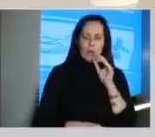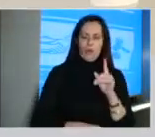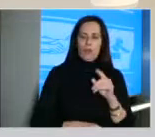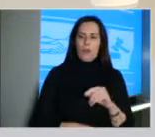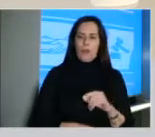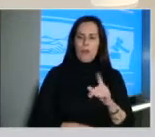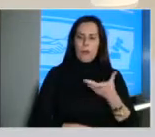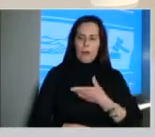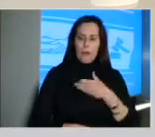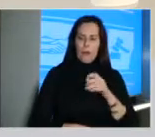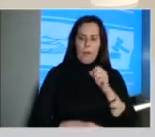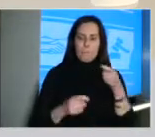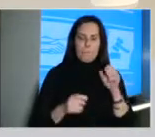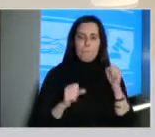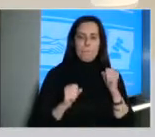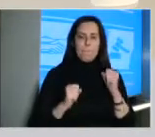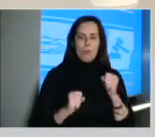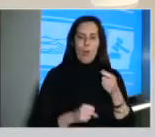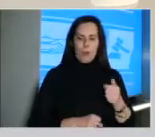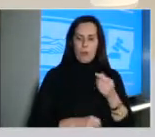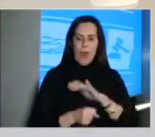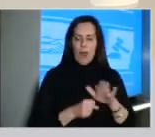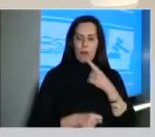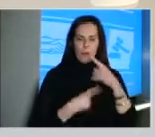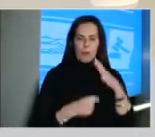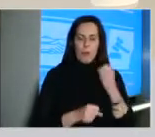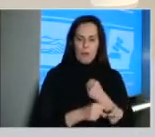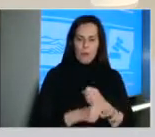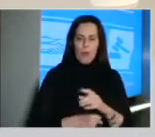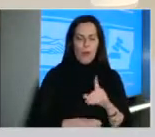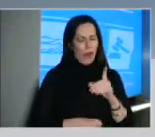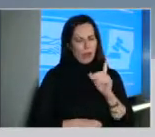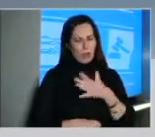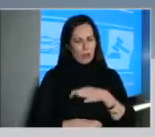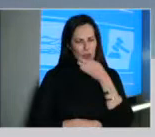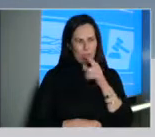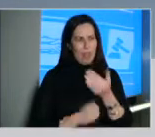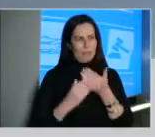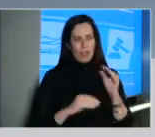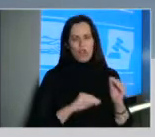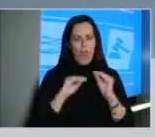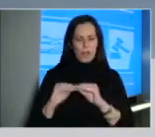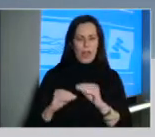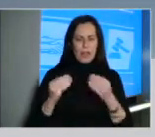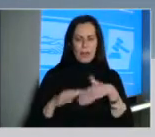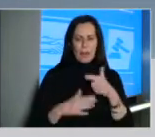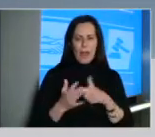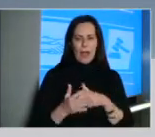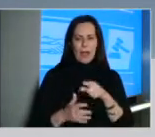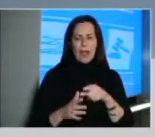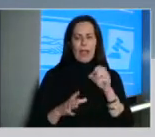יפרשו, הם יקבלו קצבת זקנה מלאה. לא חשוב כמה שנים הם היו בארץ. הרשה לי פרופסור שישינסקי, לפני שאתה עובר לעניין הבא, שזה